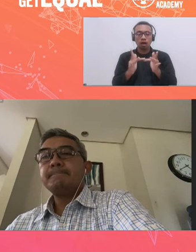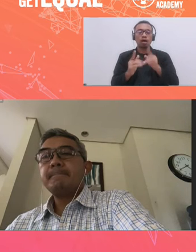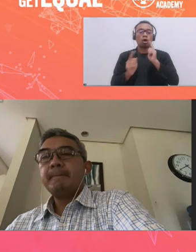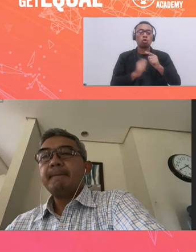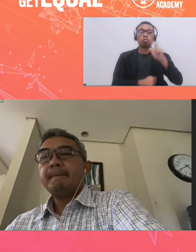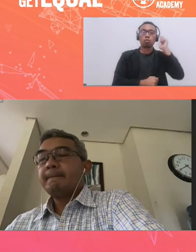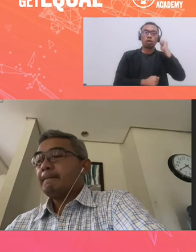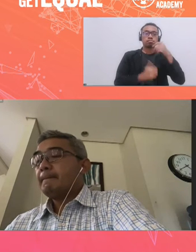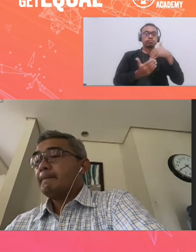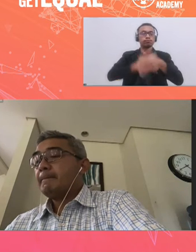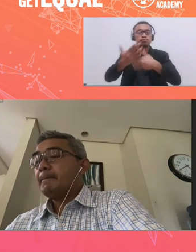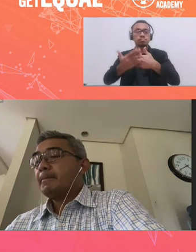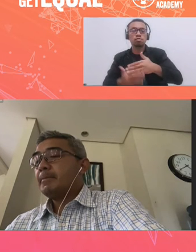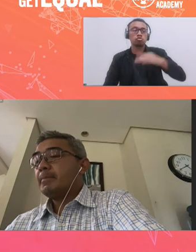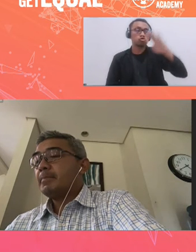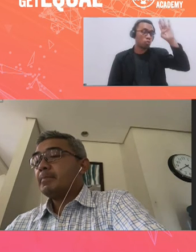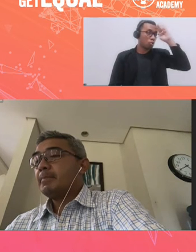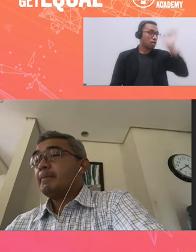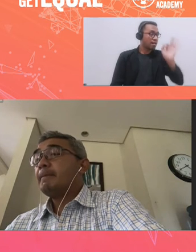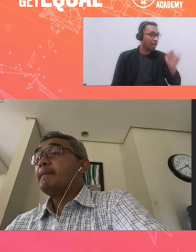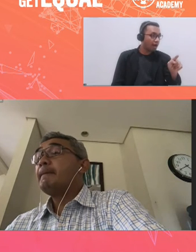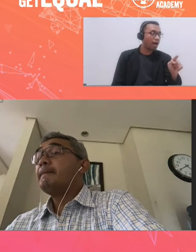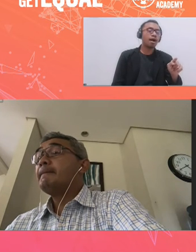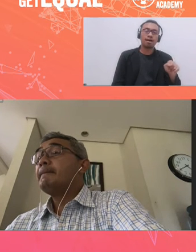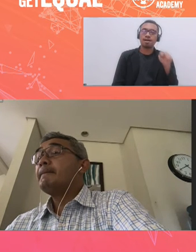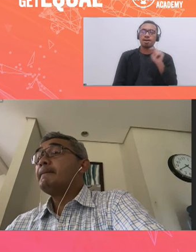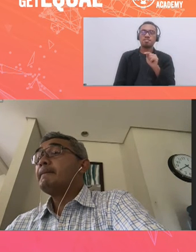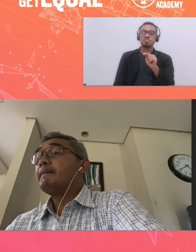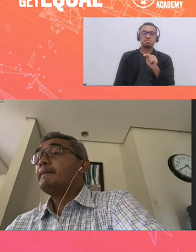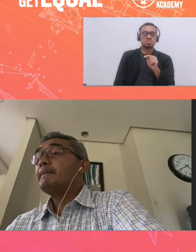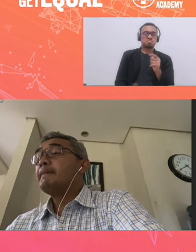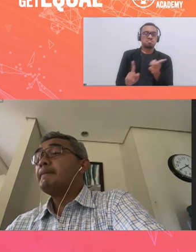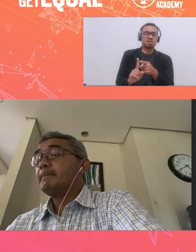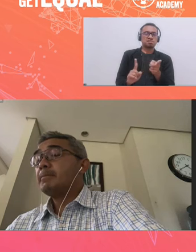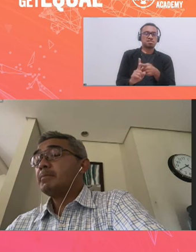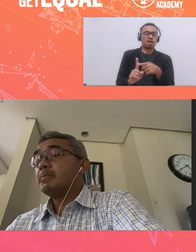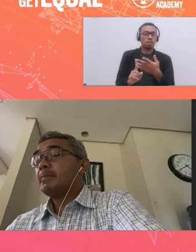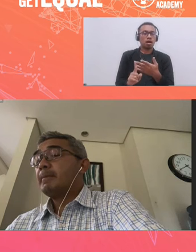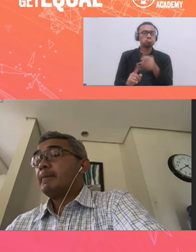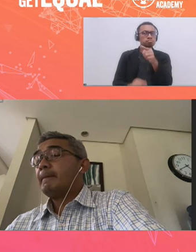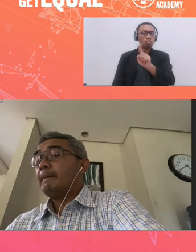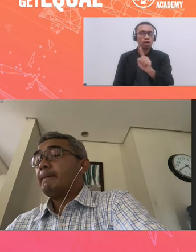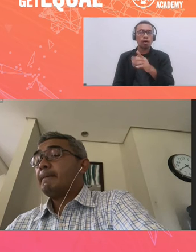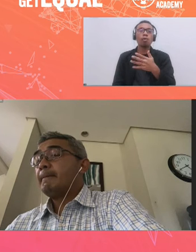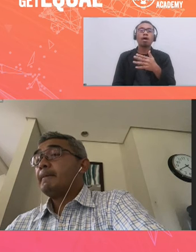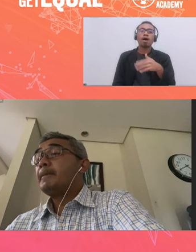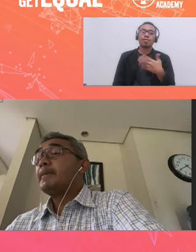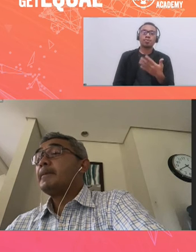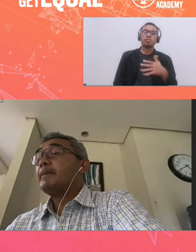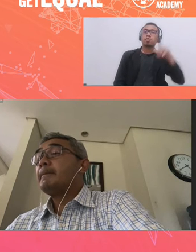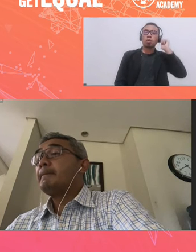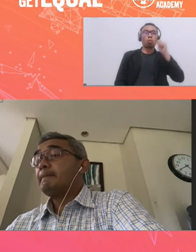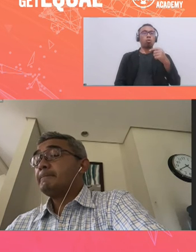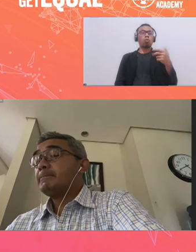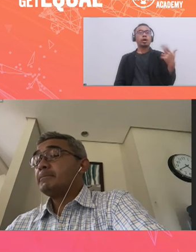melakukannya, dan laki-laki nggak ada, susah untuk mereka kemudian memaksakan feudalismenya. Wah, ini perempuan keren. Saya ingat di Tasik apa ya,